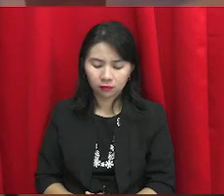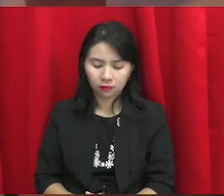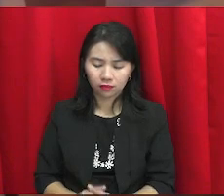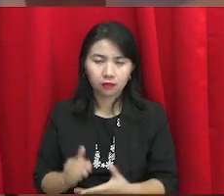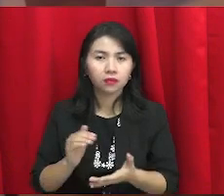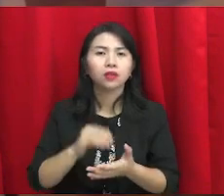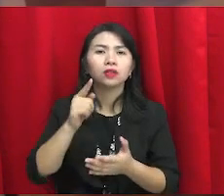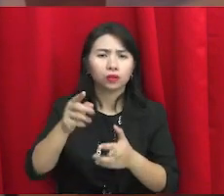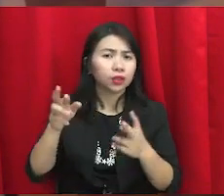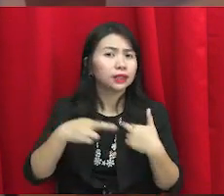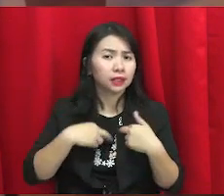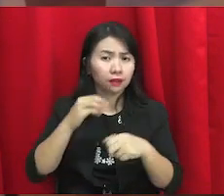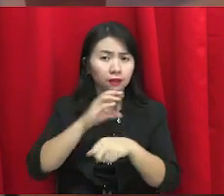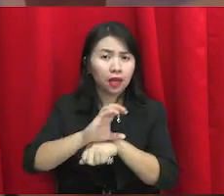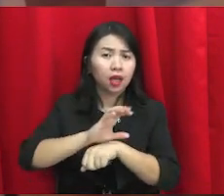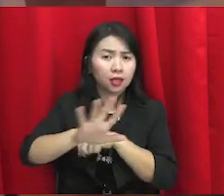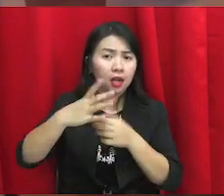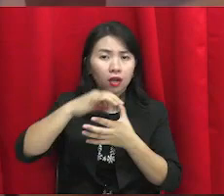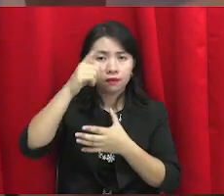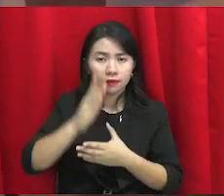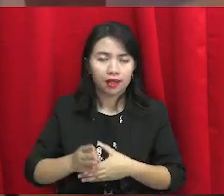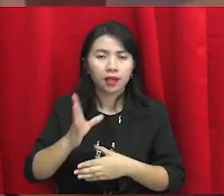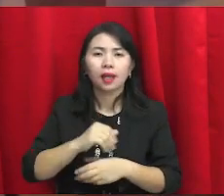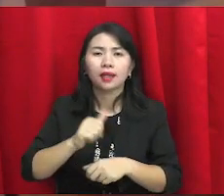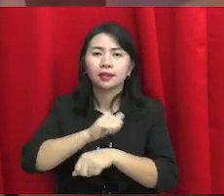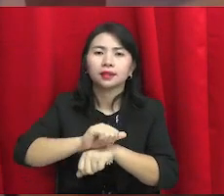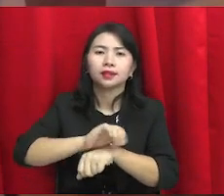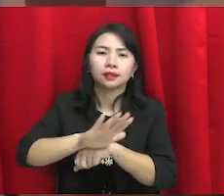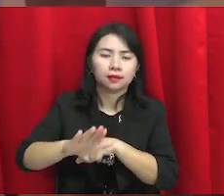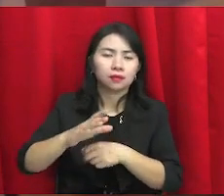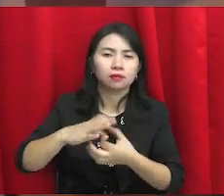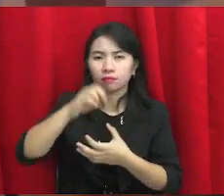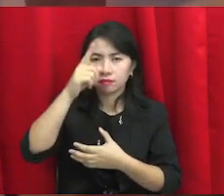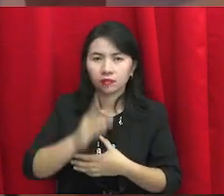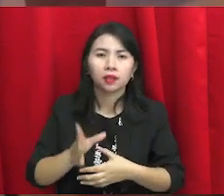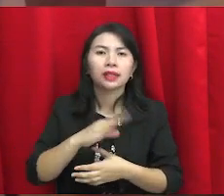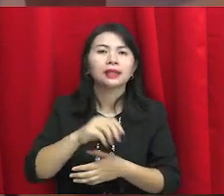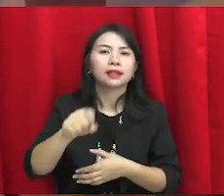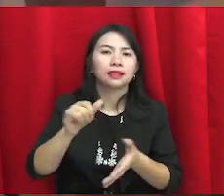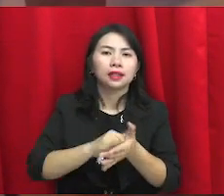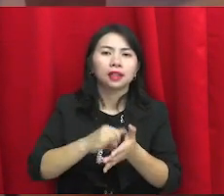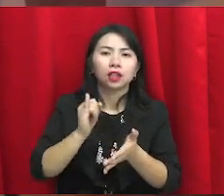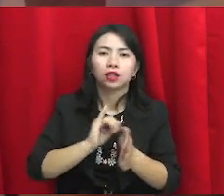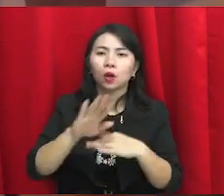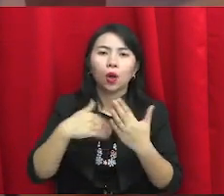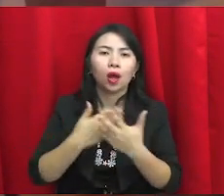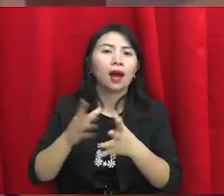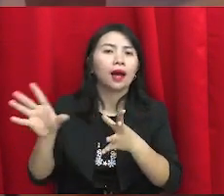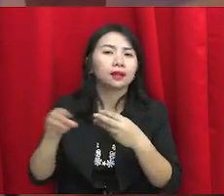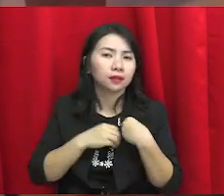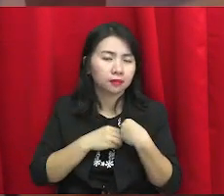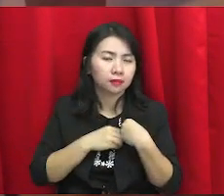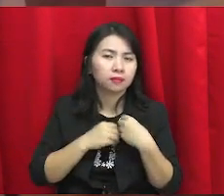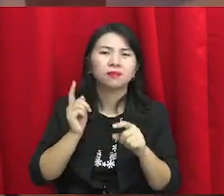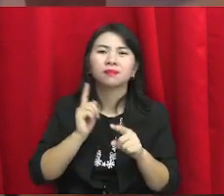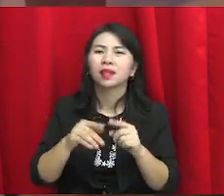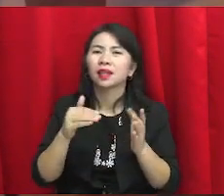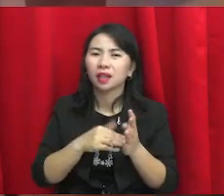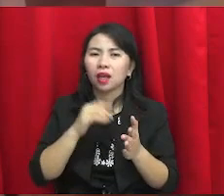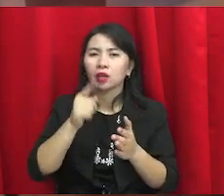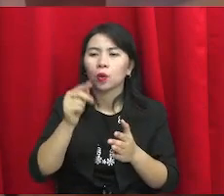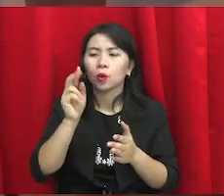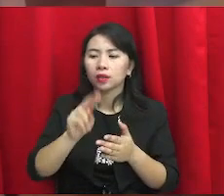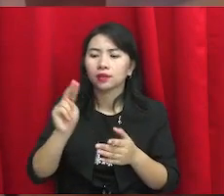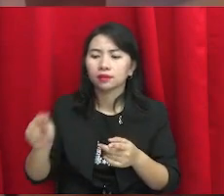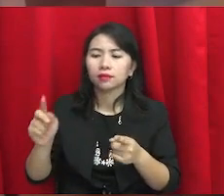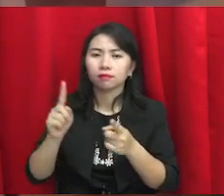iyo. Yan. Amen. It's unacceptable. Amen. Yeah. Yeah. Pero you have to abide. And